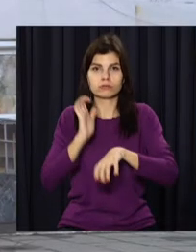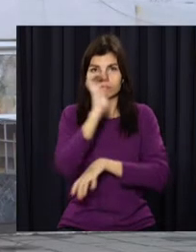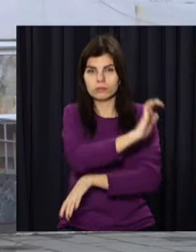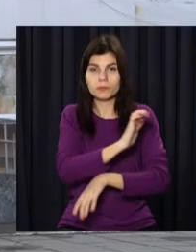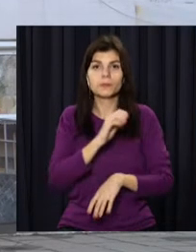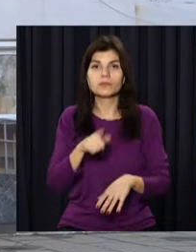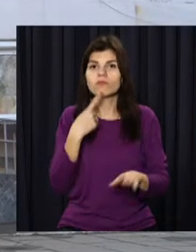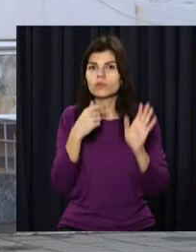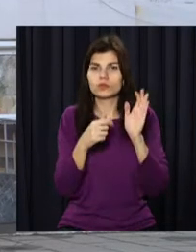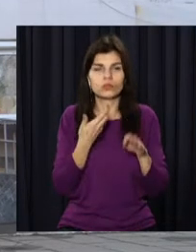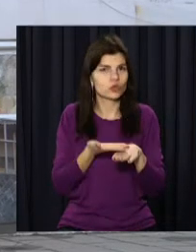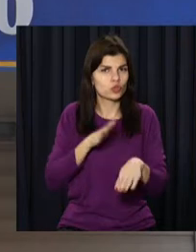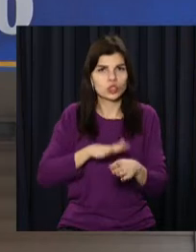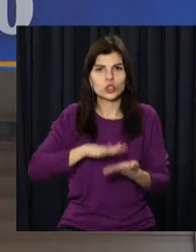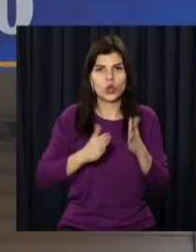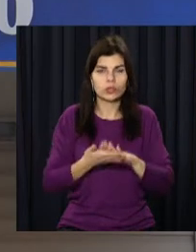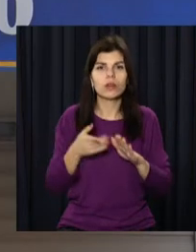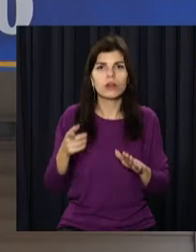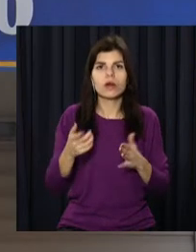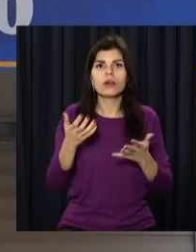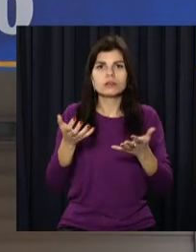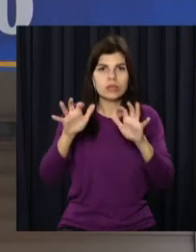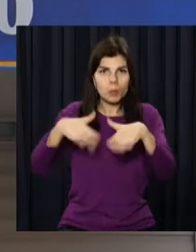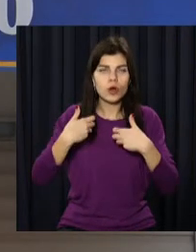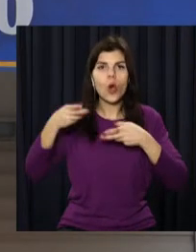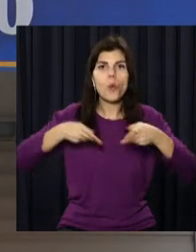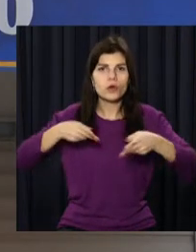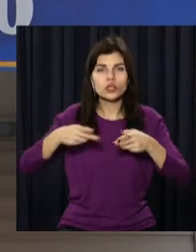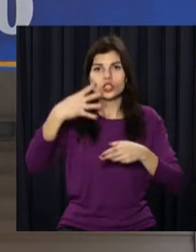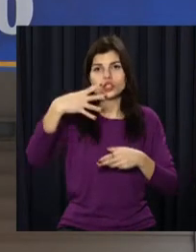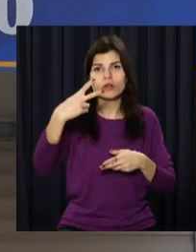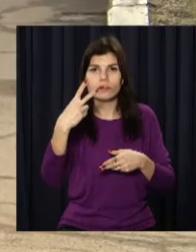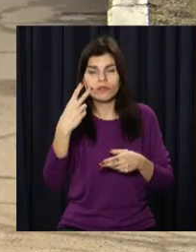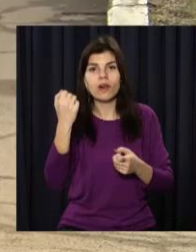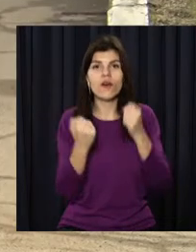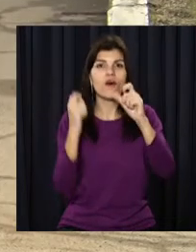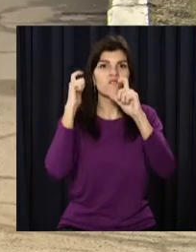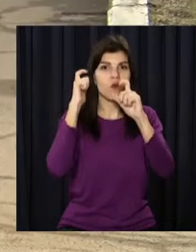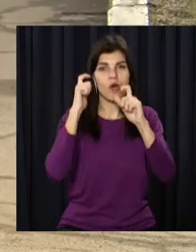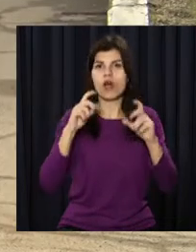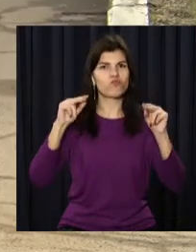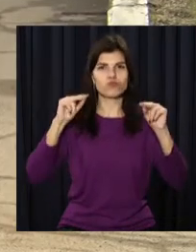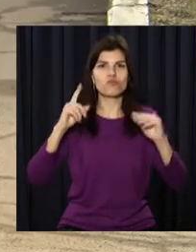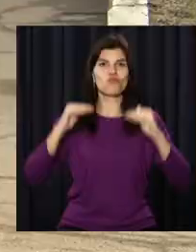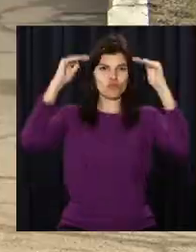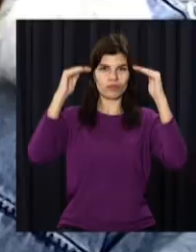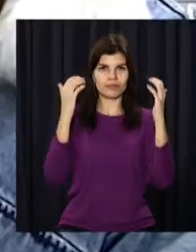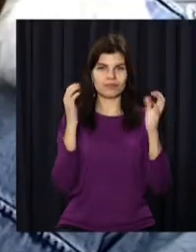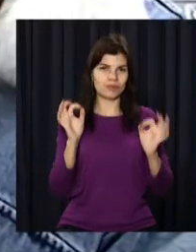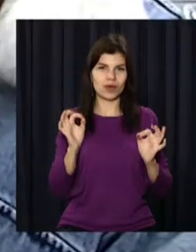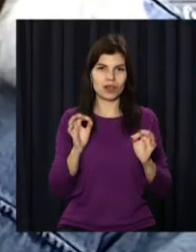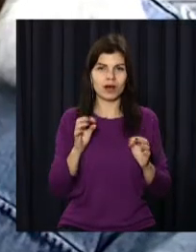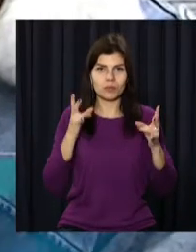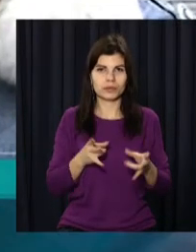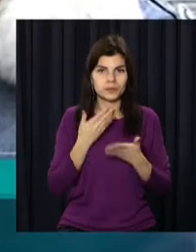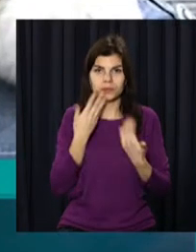тяжкому стані, кажуть лікарі. Постраждалого взяли в операційну. 42-річний водій фури не постраждав. За